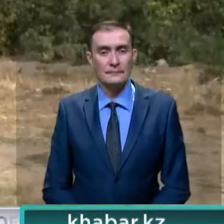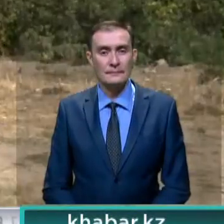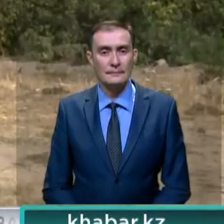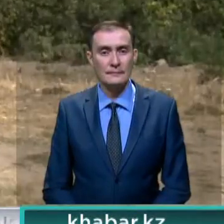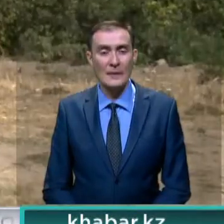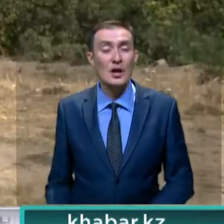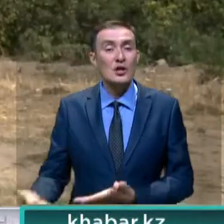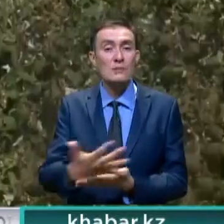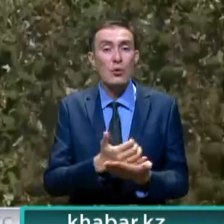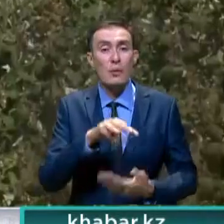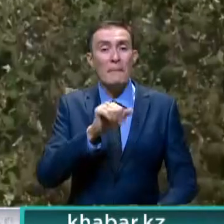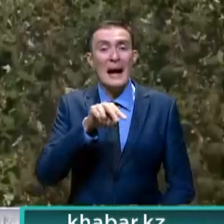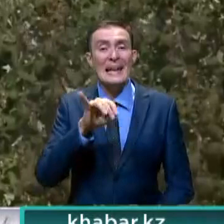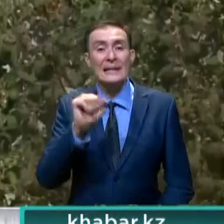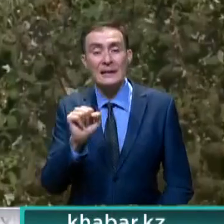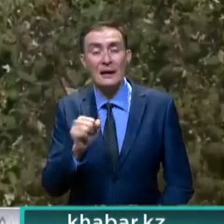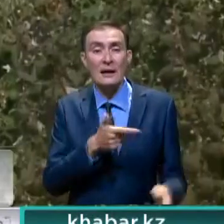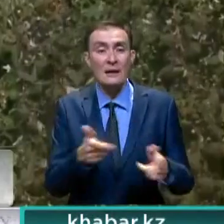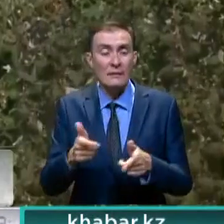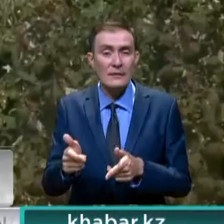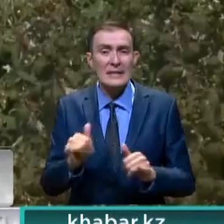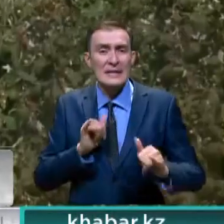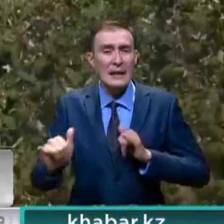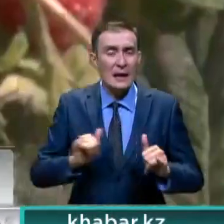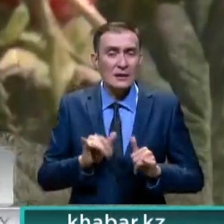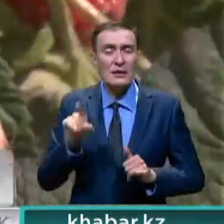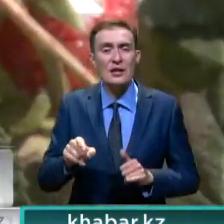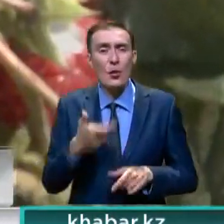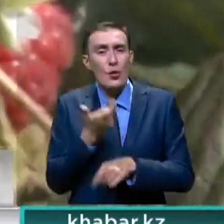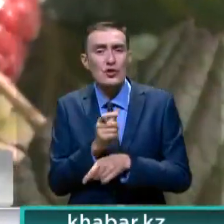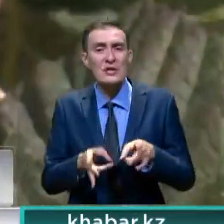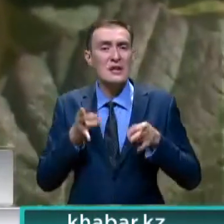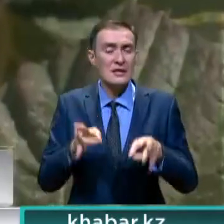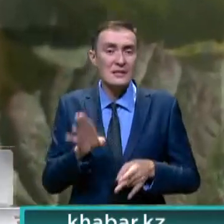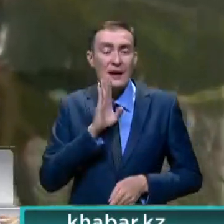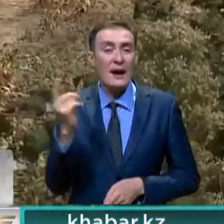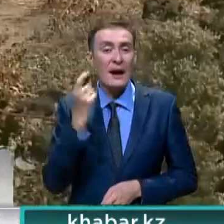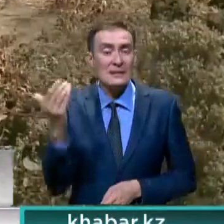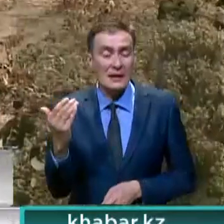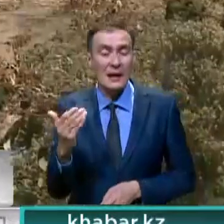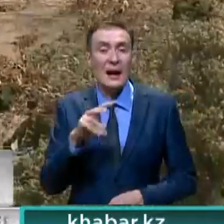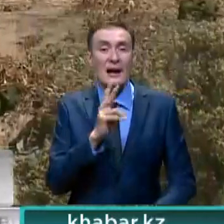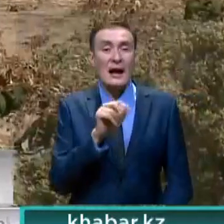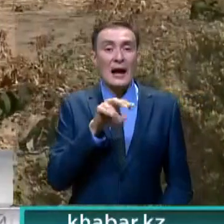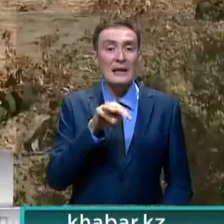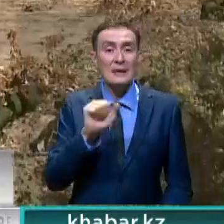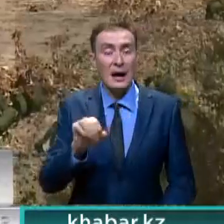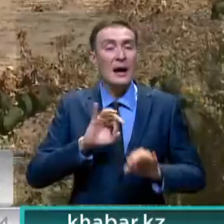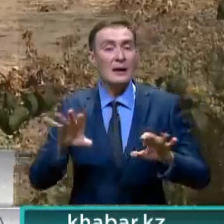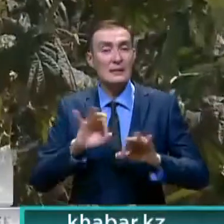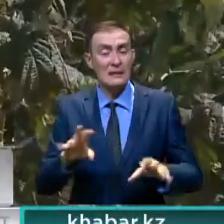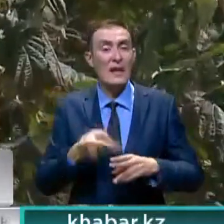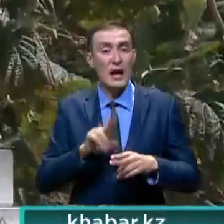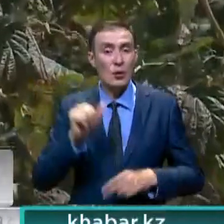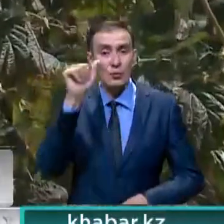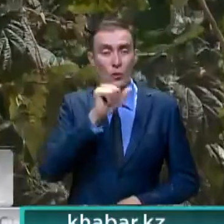К сбору малины в этом хозяйстве подходят с деликатностью и даже нежностью. Хозяйка ягодного рая Калима Жанкалова рассказывает, в